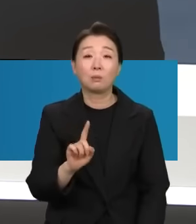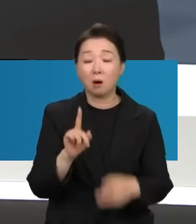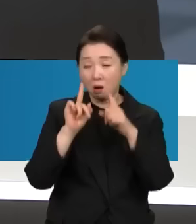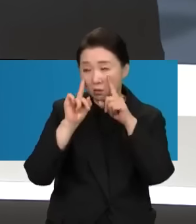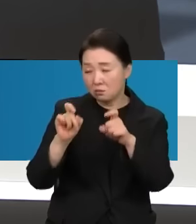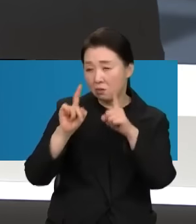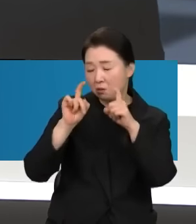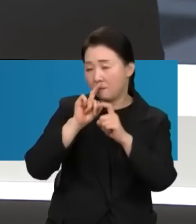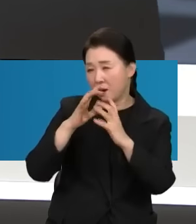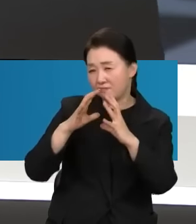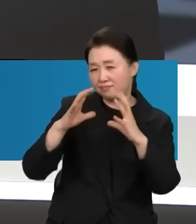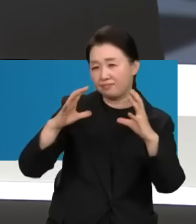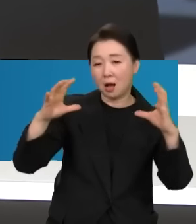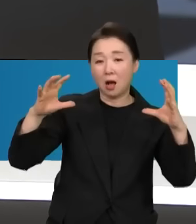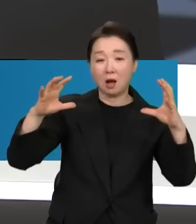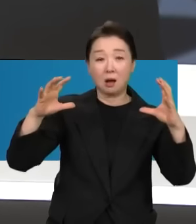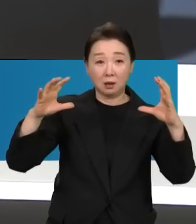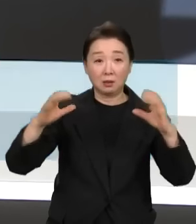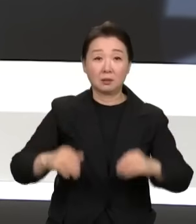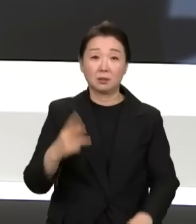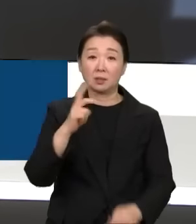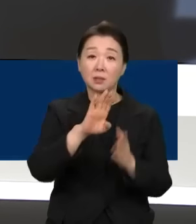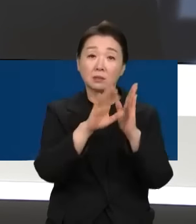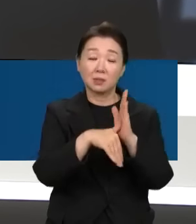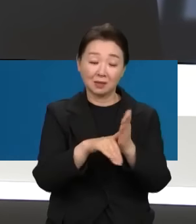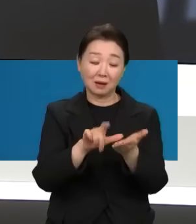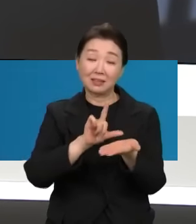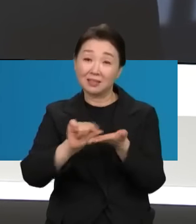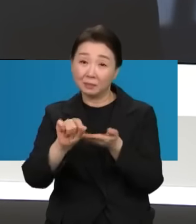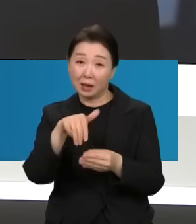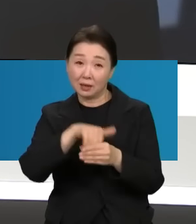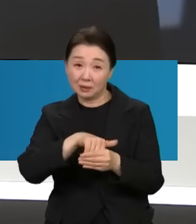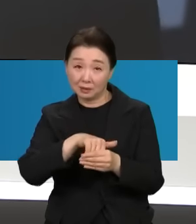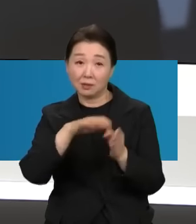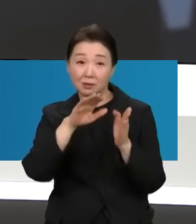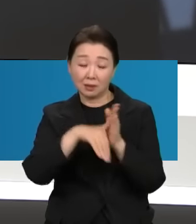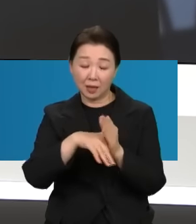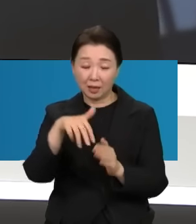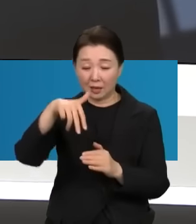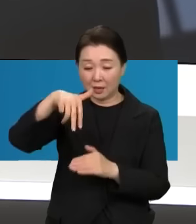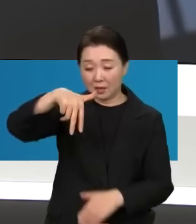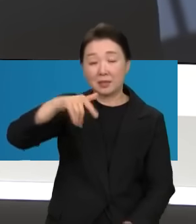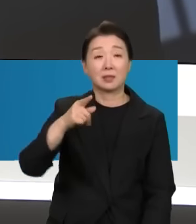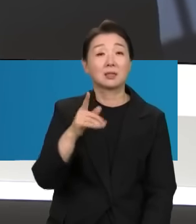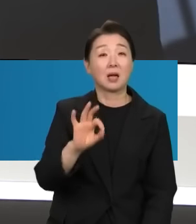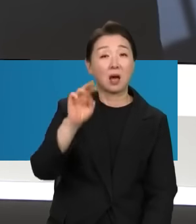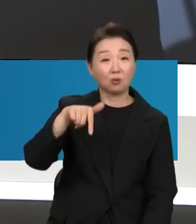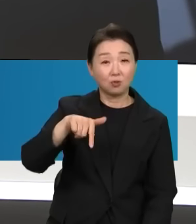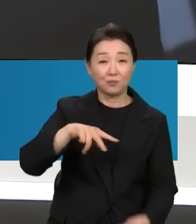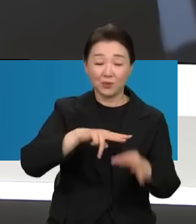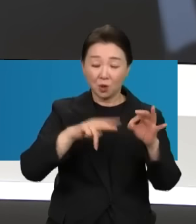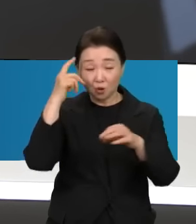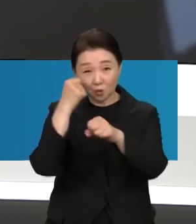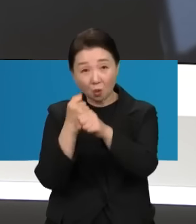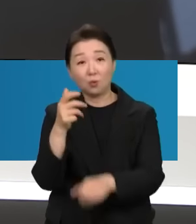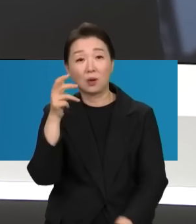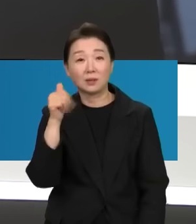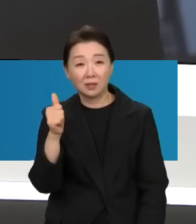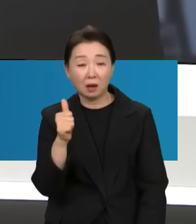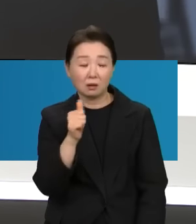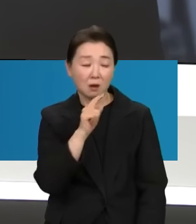계속 커지고 있습니다. 이번엔 2022년 지방선거 때 지상욱 당시 여의도 연구원장이 명 씨에게